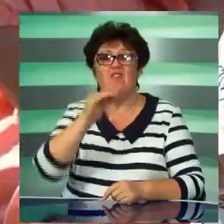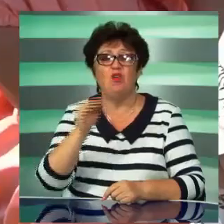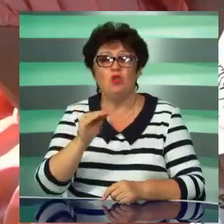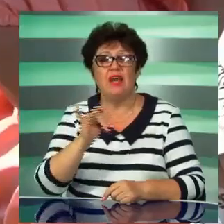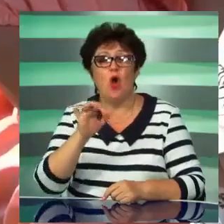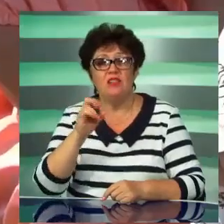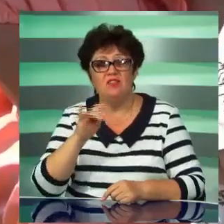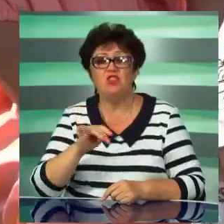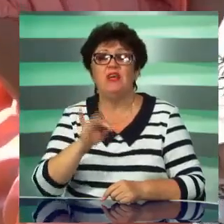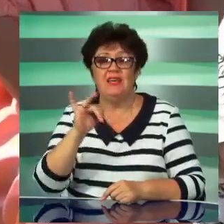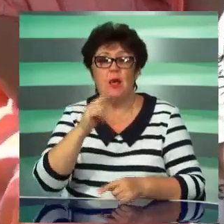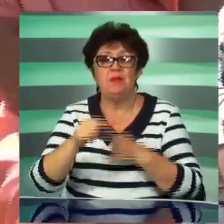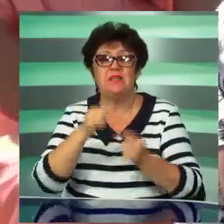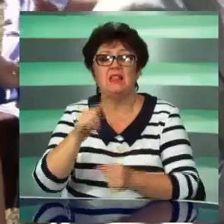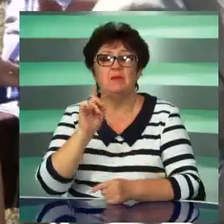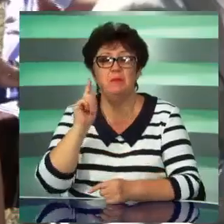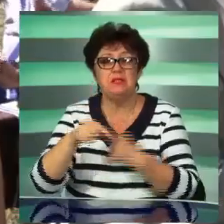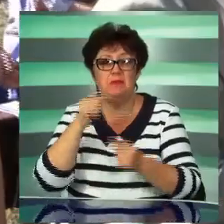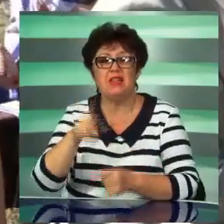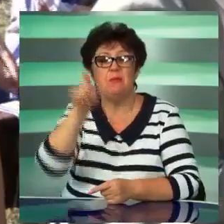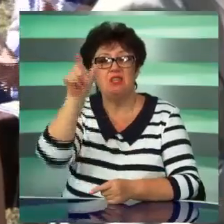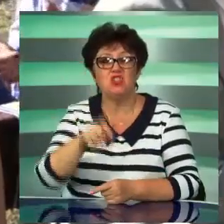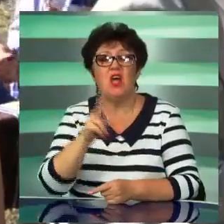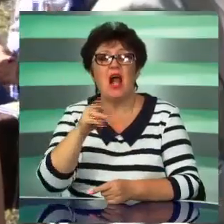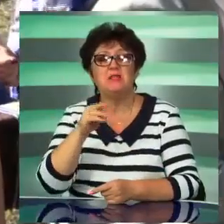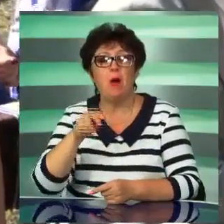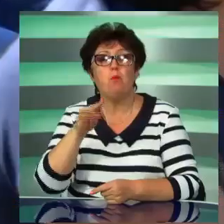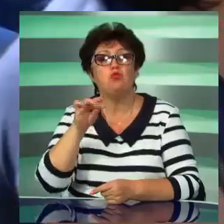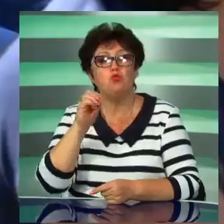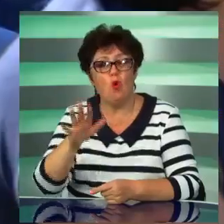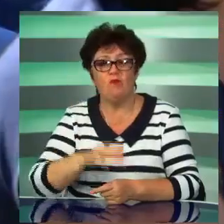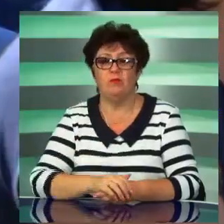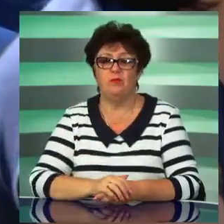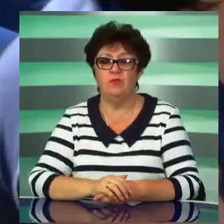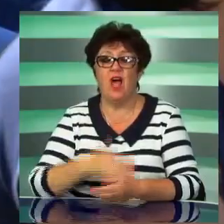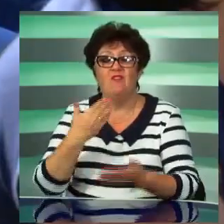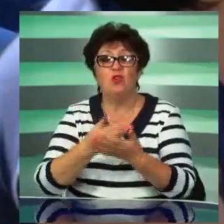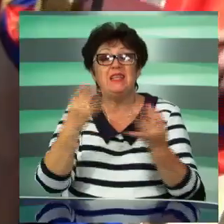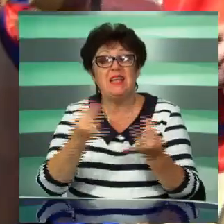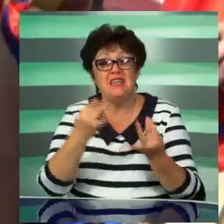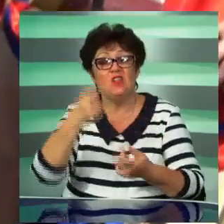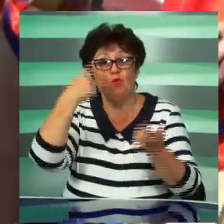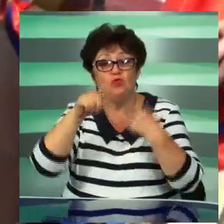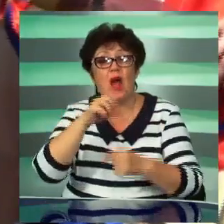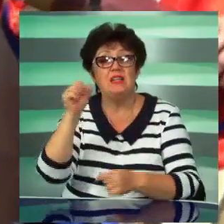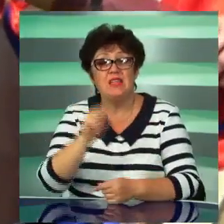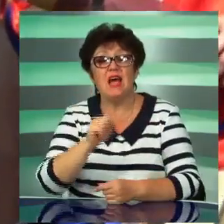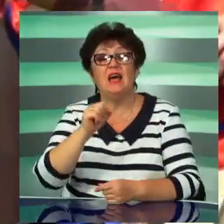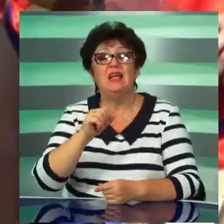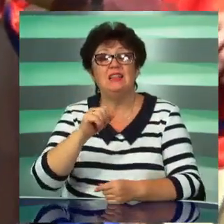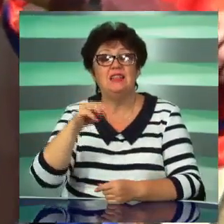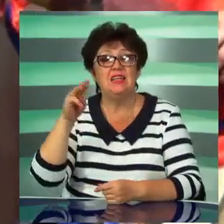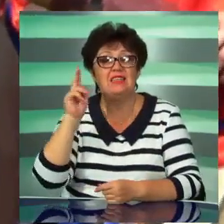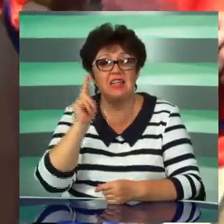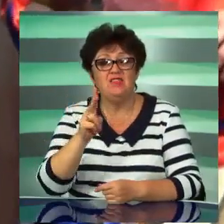Иоаннович, бессмертный персонаж Козьма Прутков. А вот интерес к творчеству Алексея Константиновича не